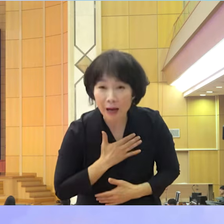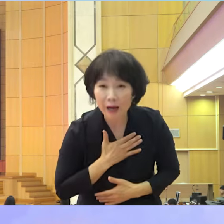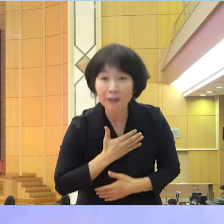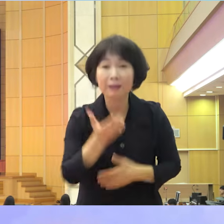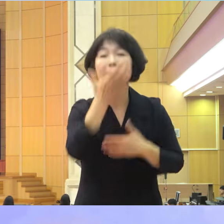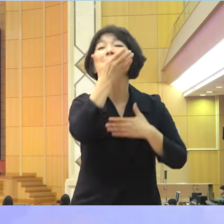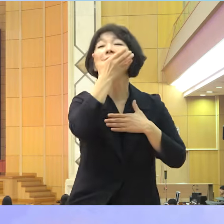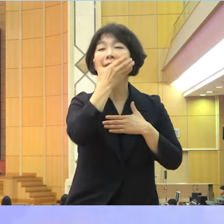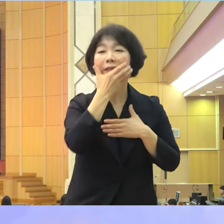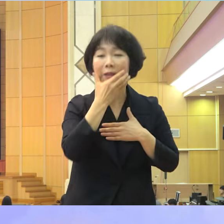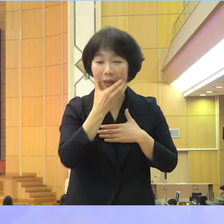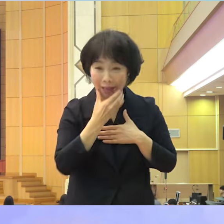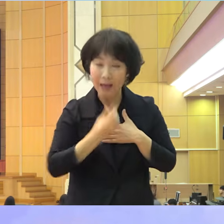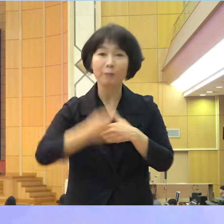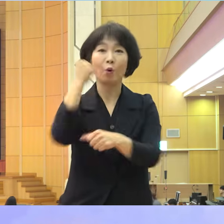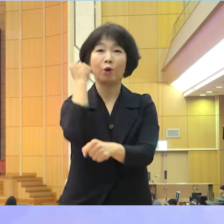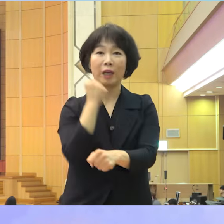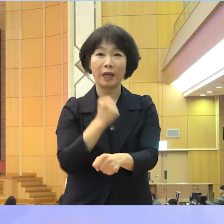나는